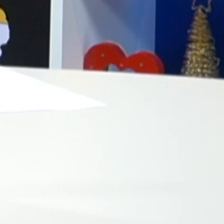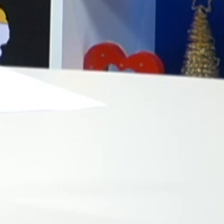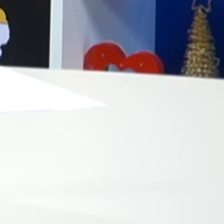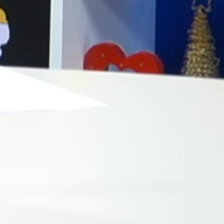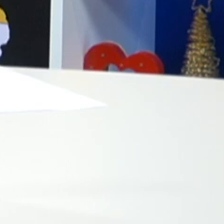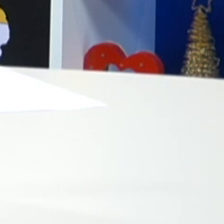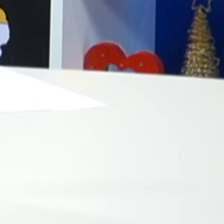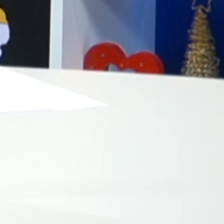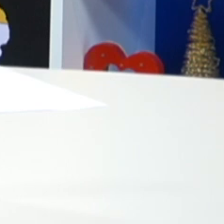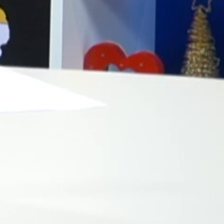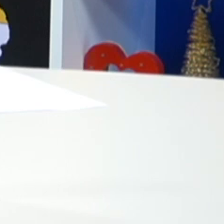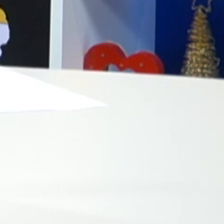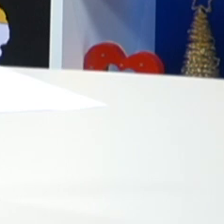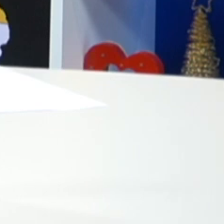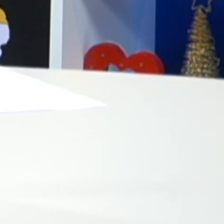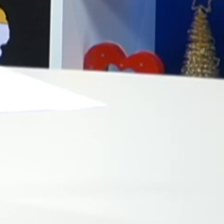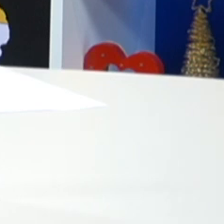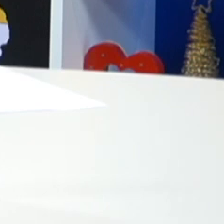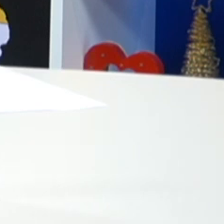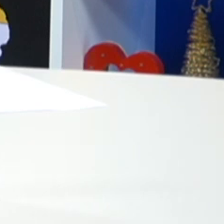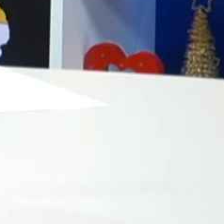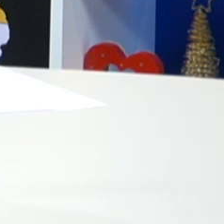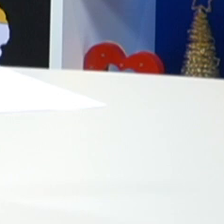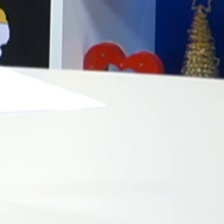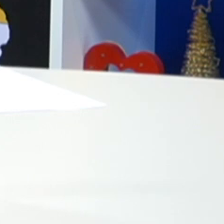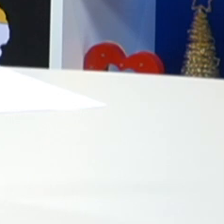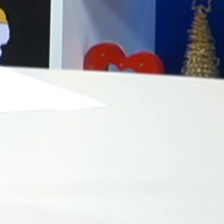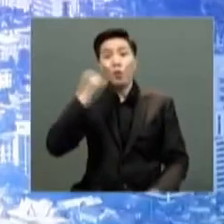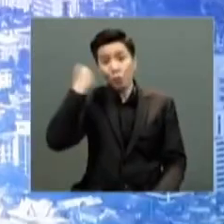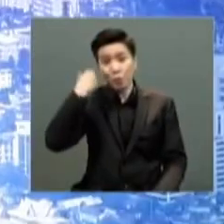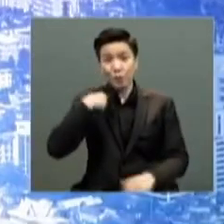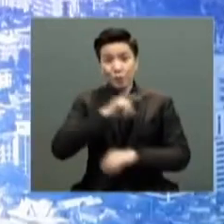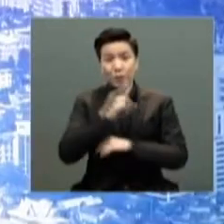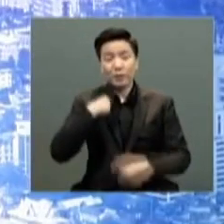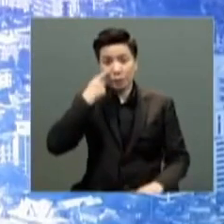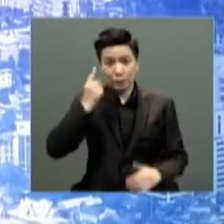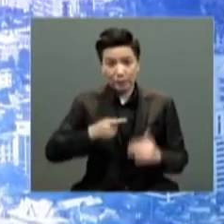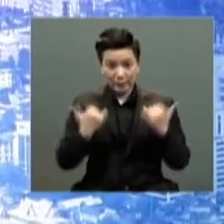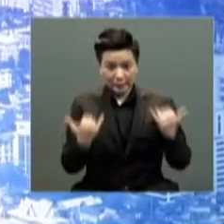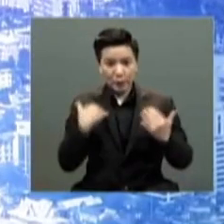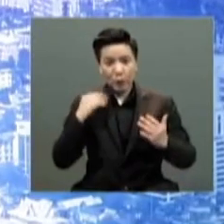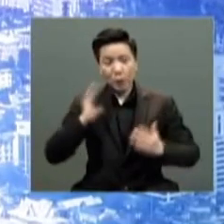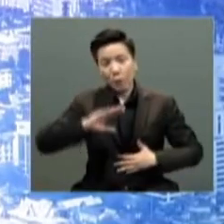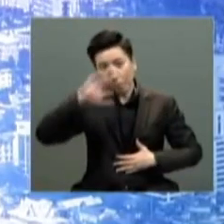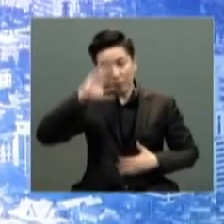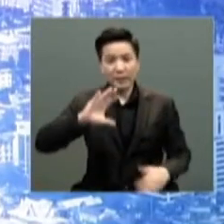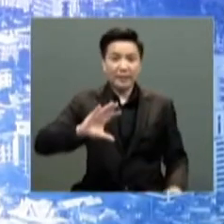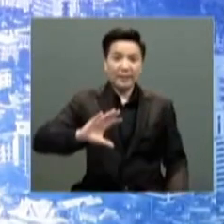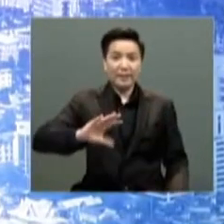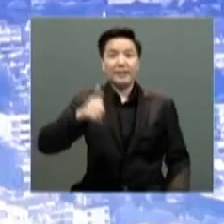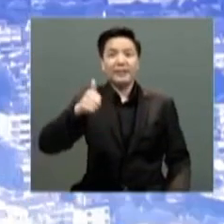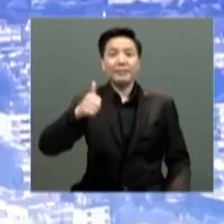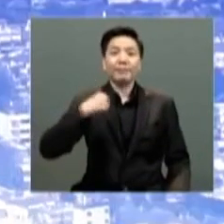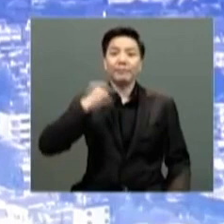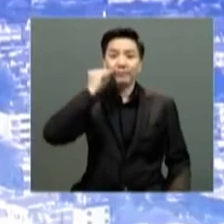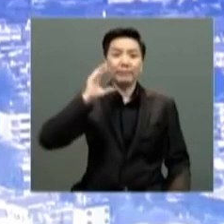างกลับจากต่างประเทศแล้วก็สถานที่ชุมชนนะคะวันนี้คุณหมอทวีสินวิษณุโยธินก็แถลงเหมือนเช่นเคยค่ะพูดถึงตัวเล